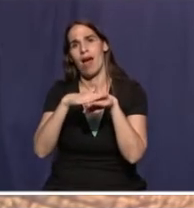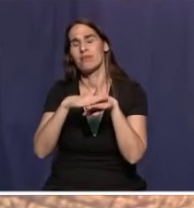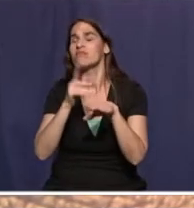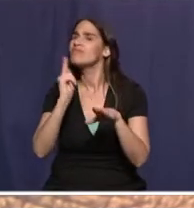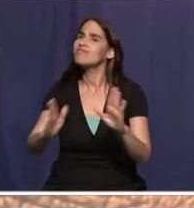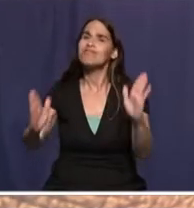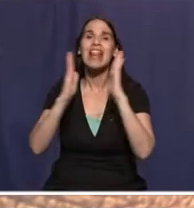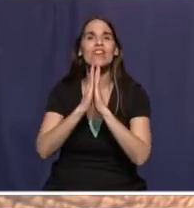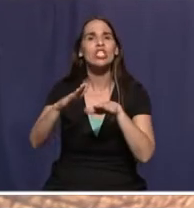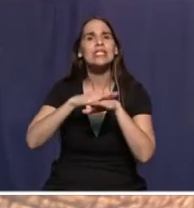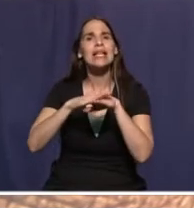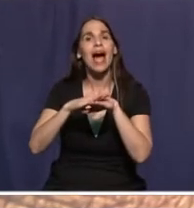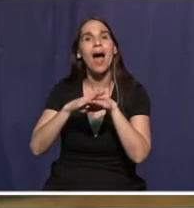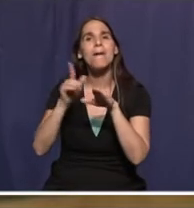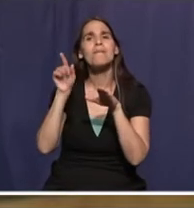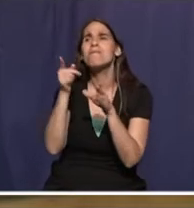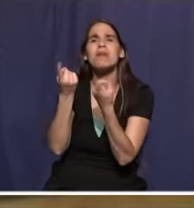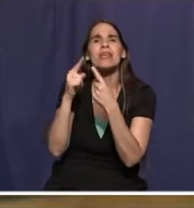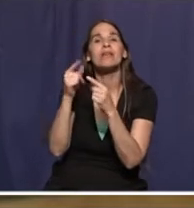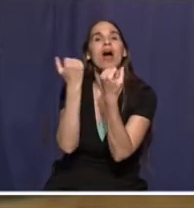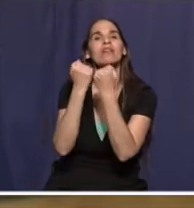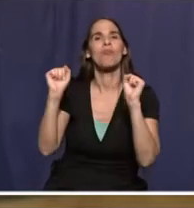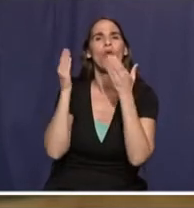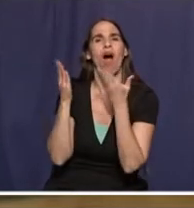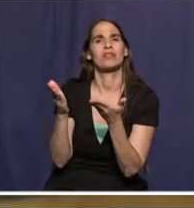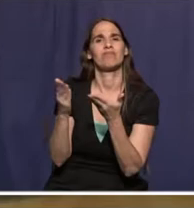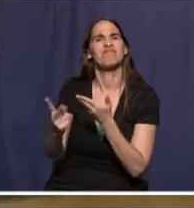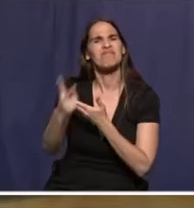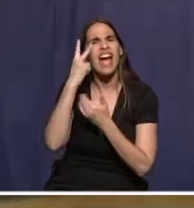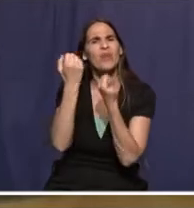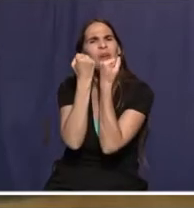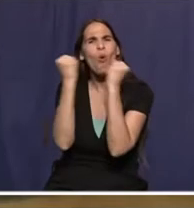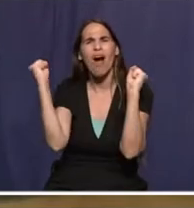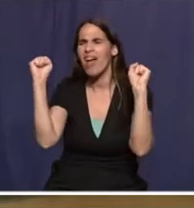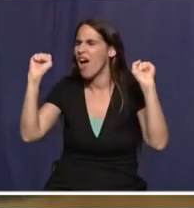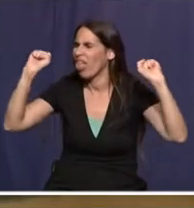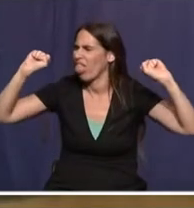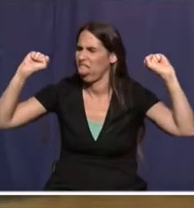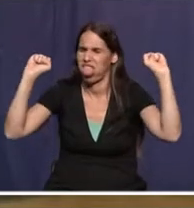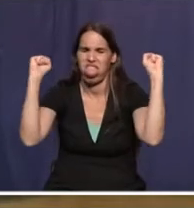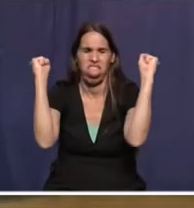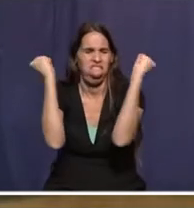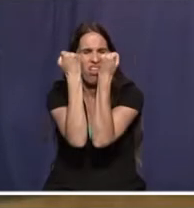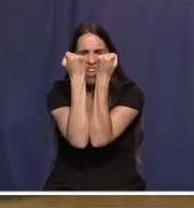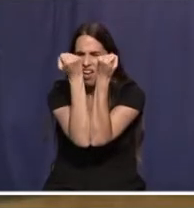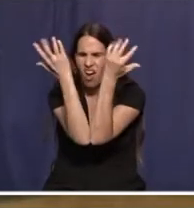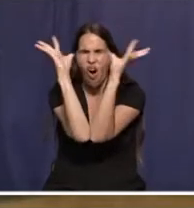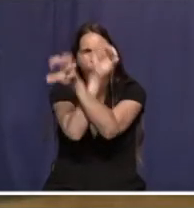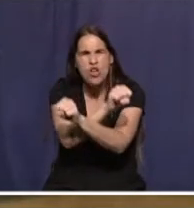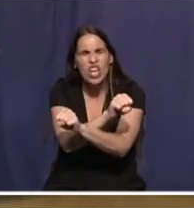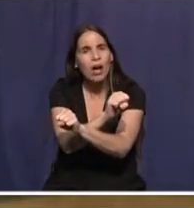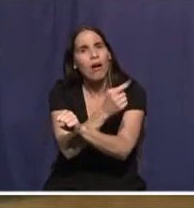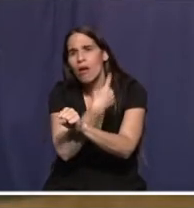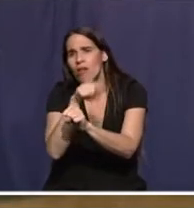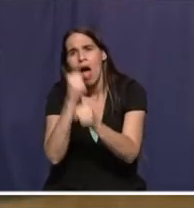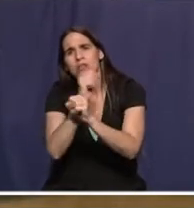לבקש סליחה מהדמוקרטיה על זה שראינו אותה דוהרת אל תהום חשוכה וחלקנו אפילו לא עשה עם זה דבר,